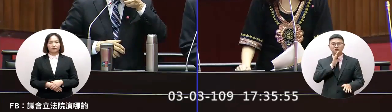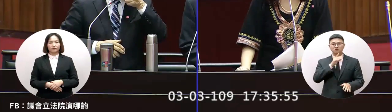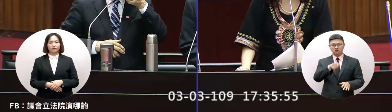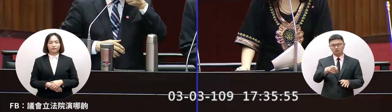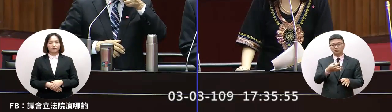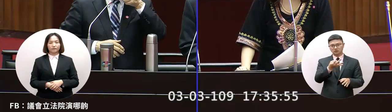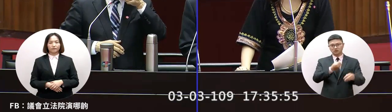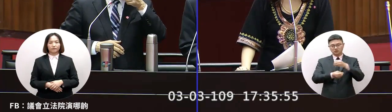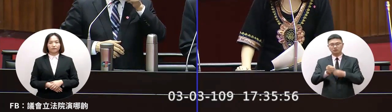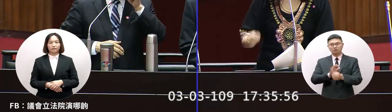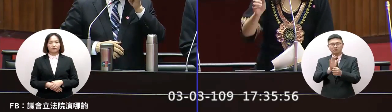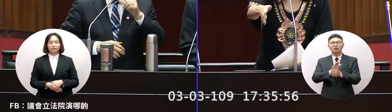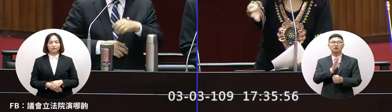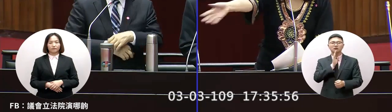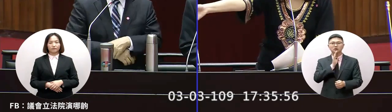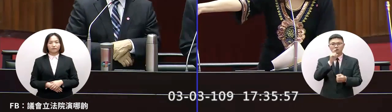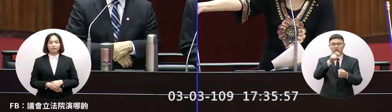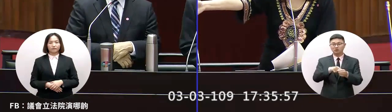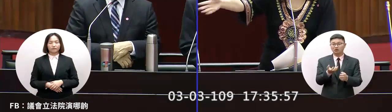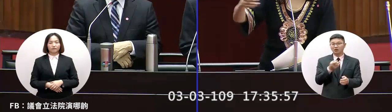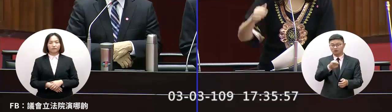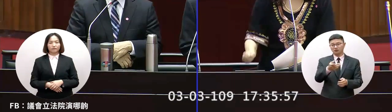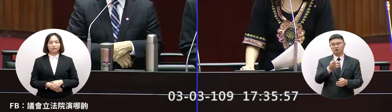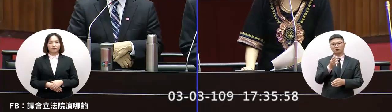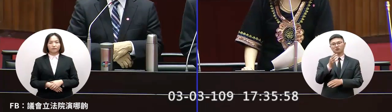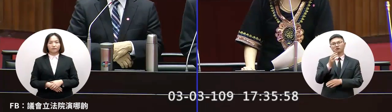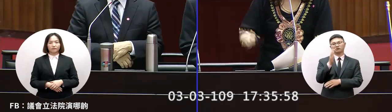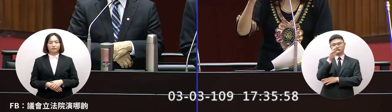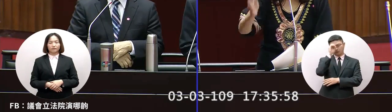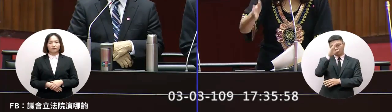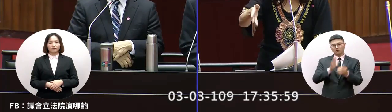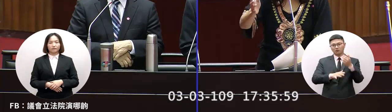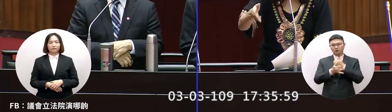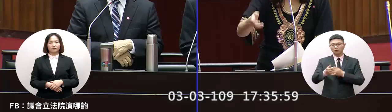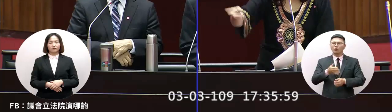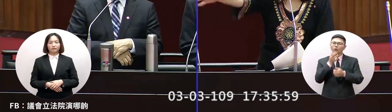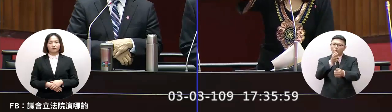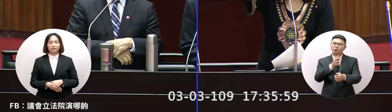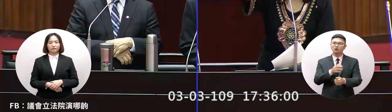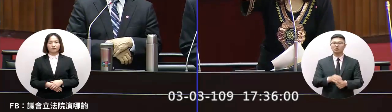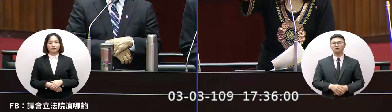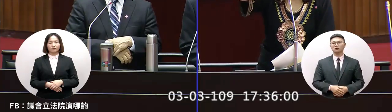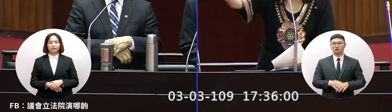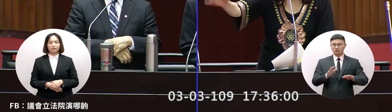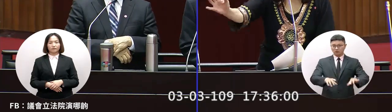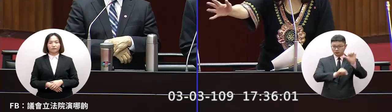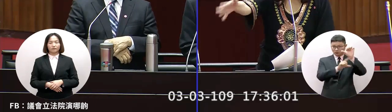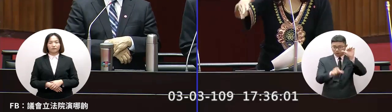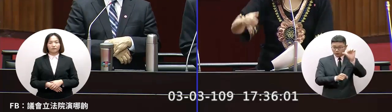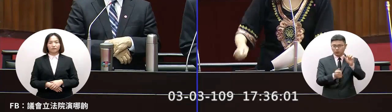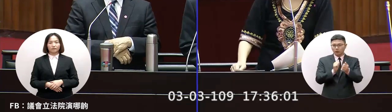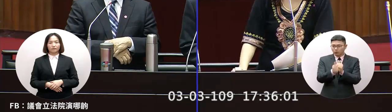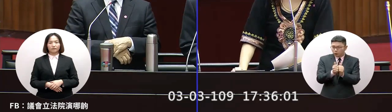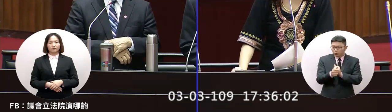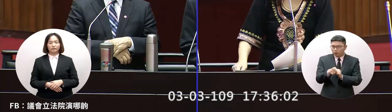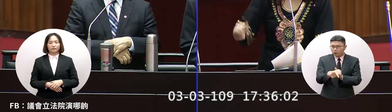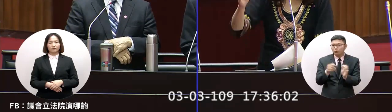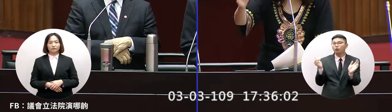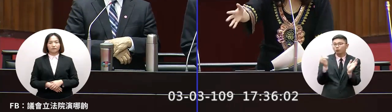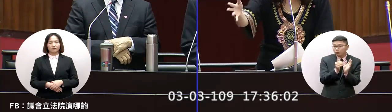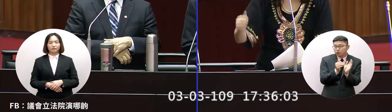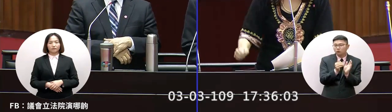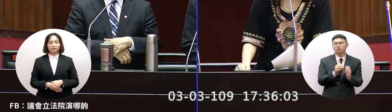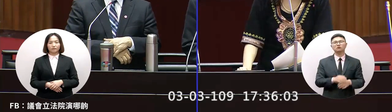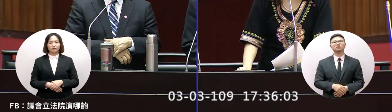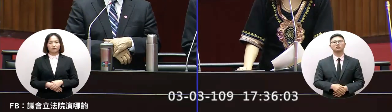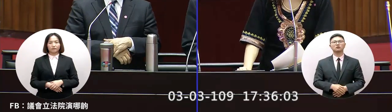跟院长讲啦，头大林贵栋的委员嘛在问啦，就是有没有办法？起码五月马上缴税的季节得被搞啊，很